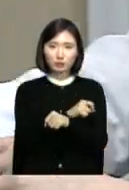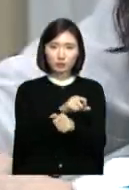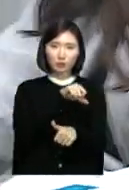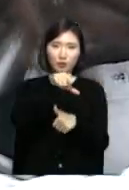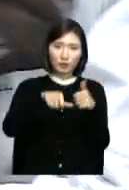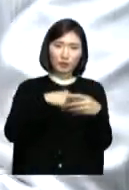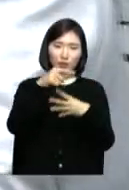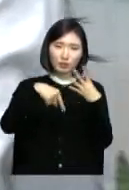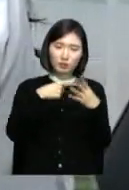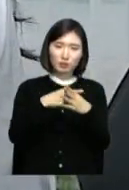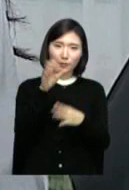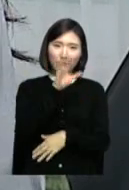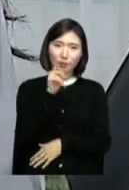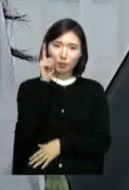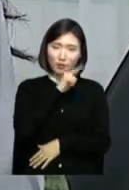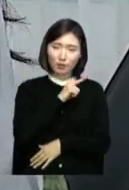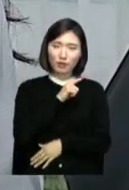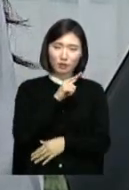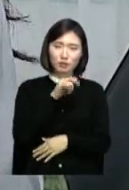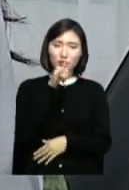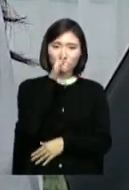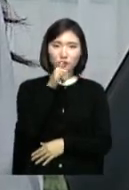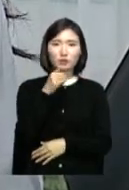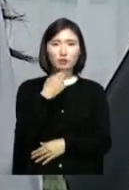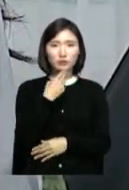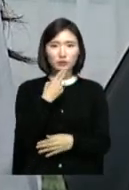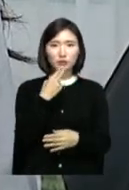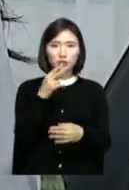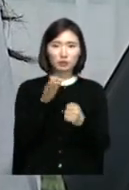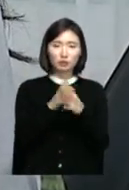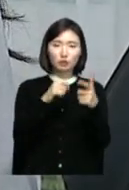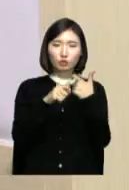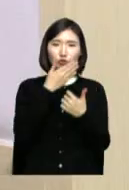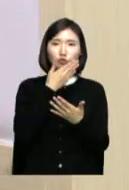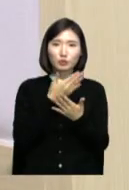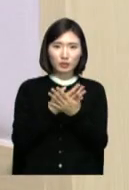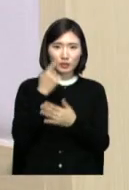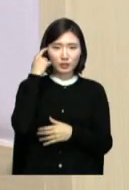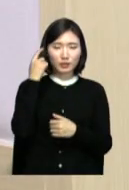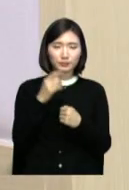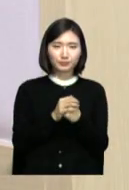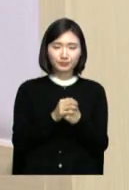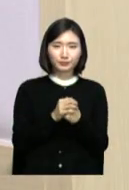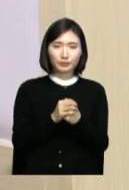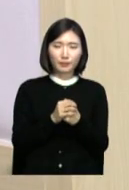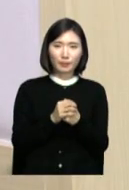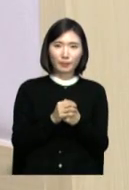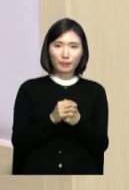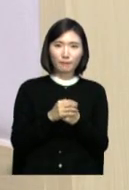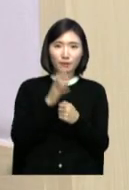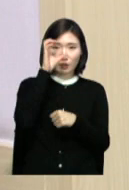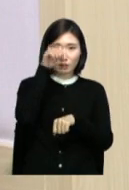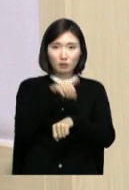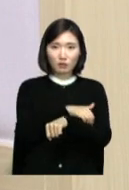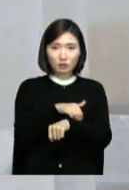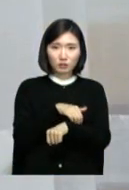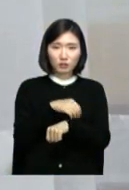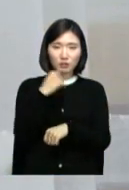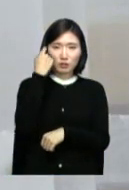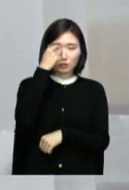계절에서 반복이나 악화가 되는지 그런 것들을 더 중요하게 생각해서 진단을 합니다 알레르기 결망 DI m 치료 방법도